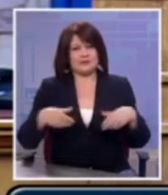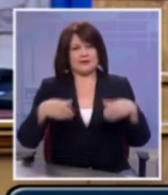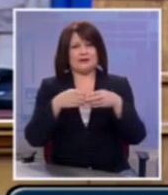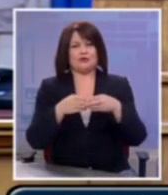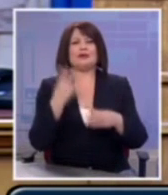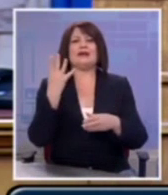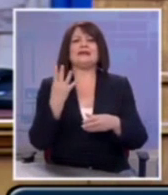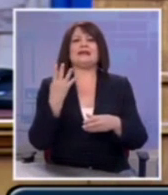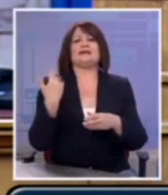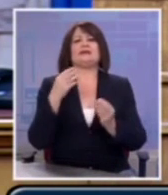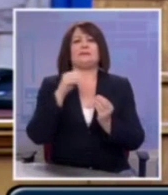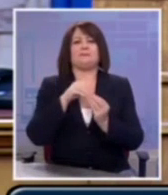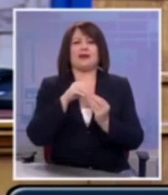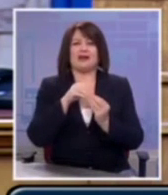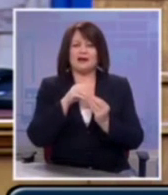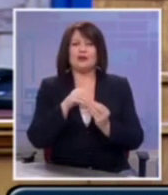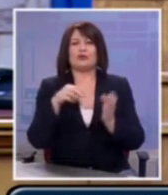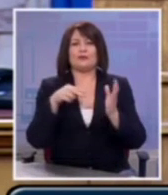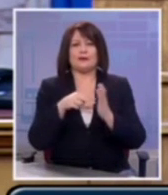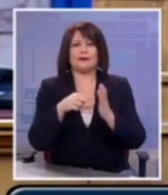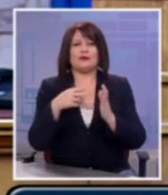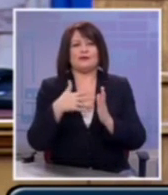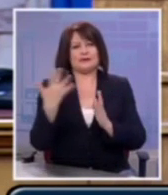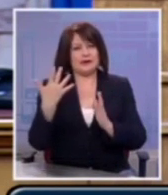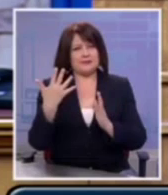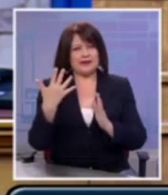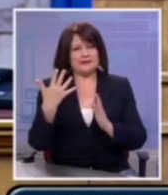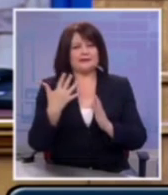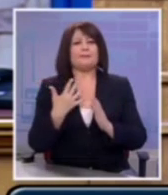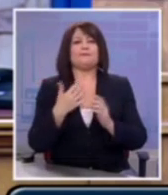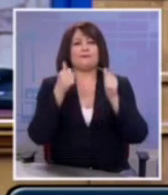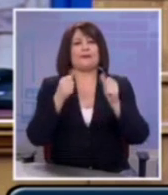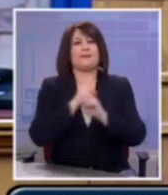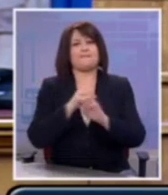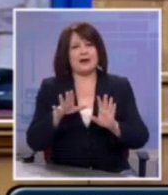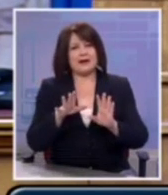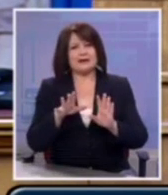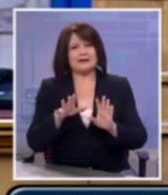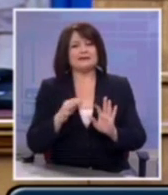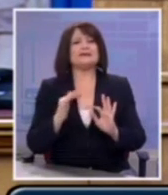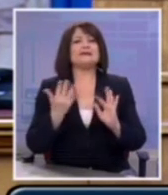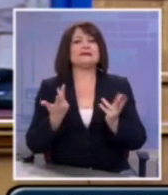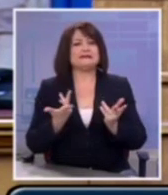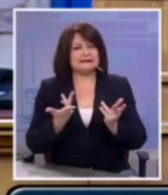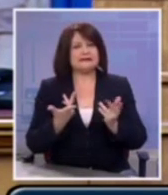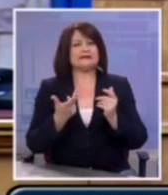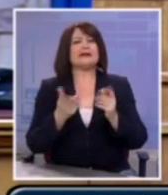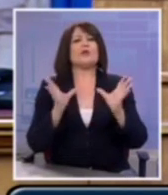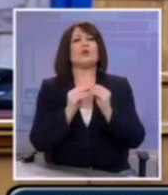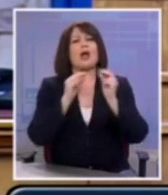στις 4 Απριλίου του 2015 θα ανακοινώσει τα προκαταρκτικά της